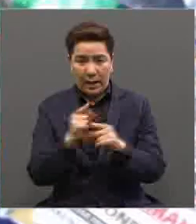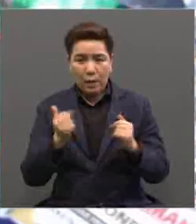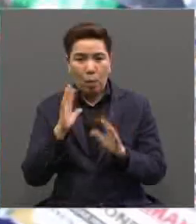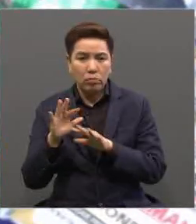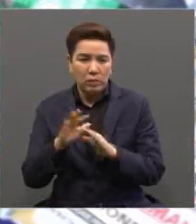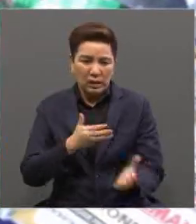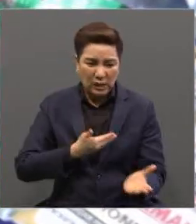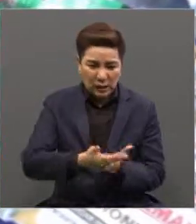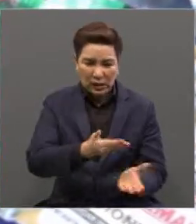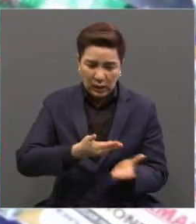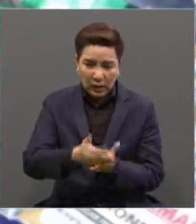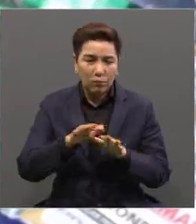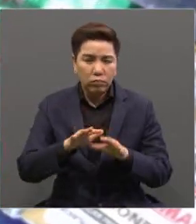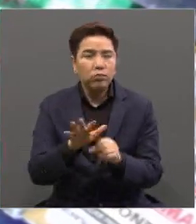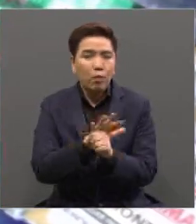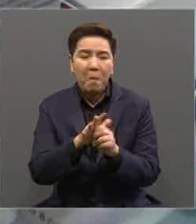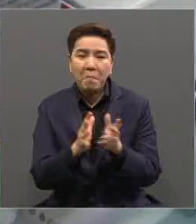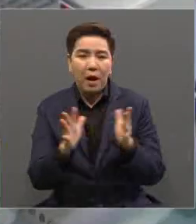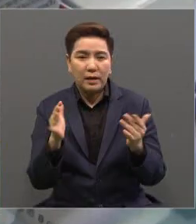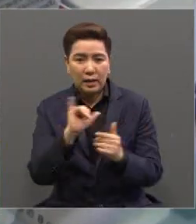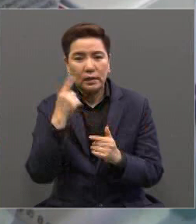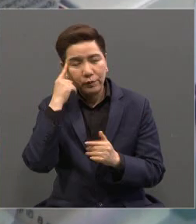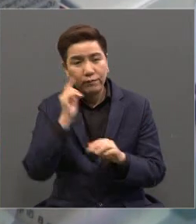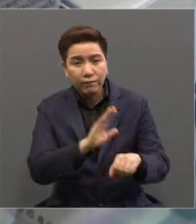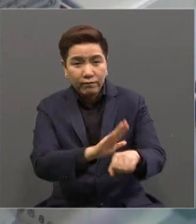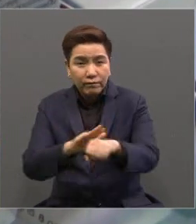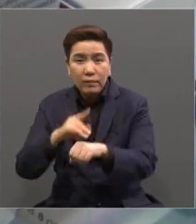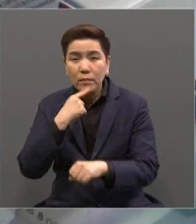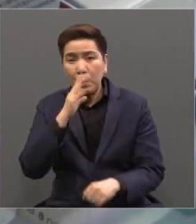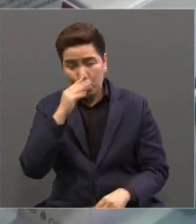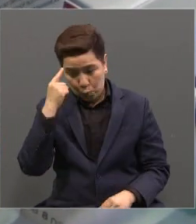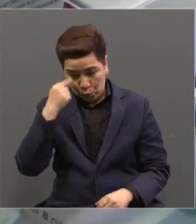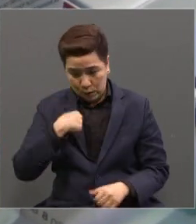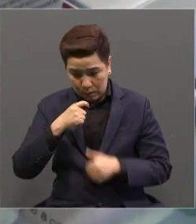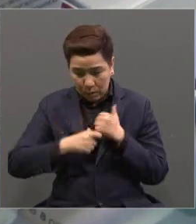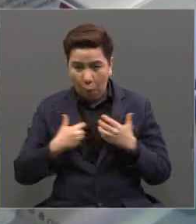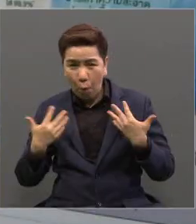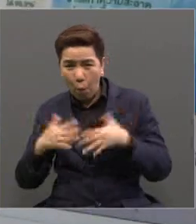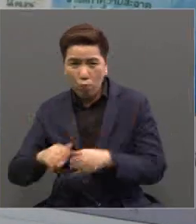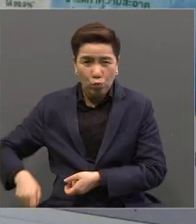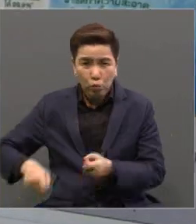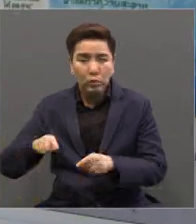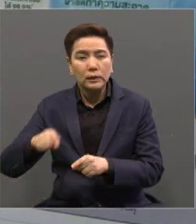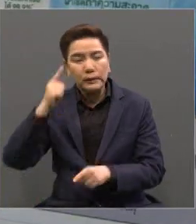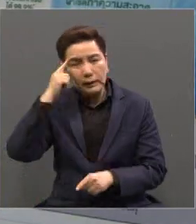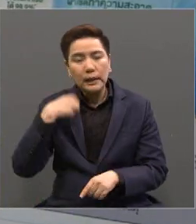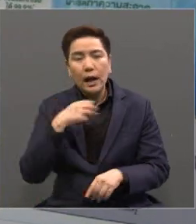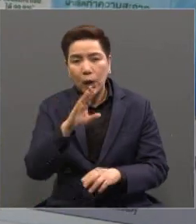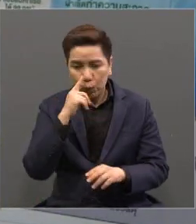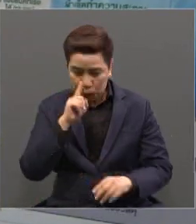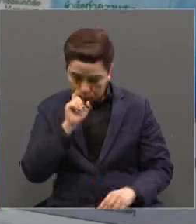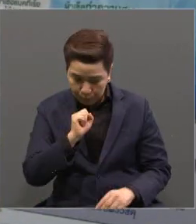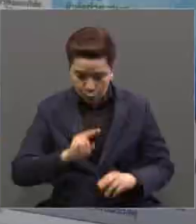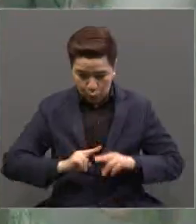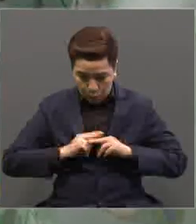ประชาชนก็เข้ามาซื้อยังไม่ได้มากนักทีนี้ก็เลยฝากย้ำไปว่าถ้ารู้ว่าตัวเองเข้าร่วมกิจกรรมสงกรานต์อยากจะให้เฝ้าสังเกต